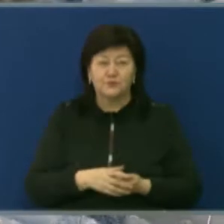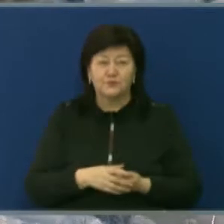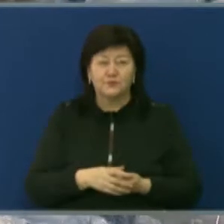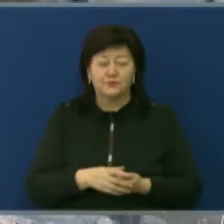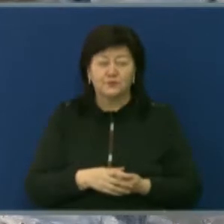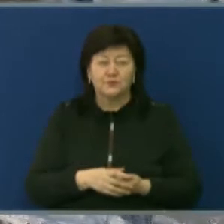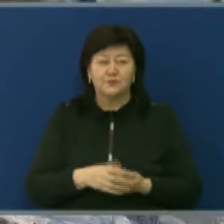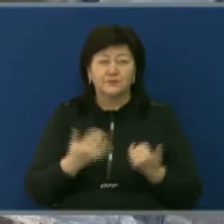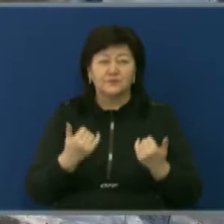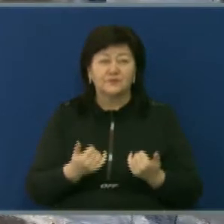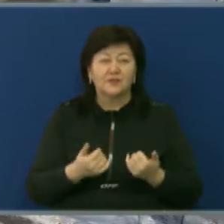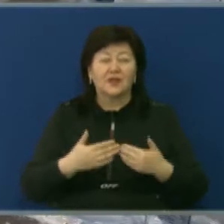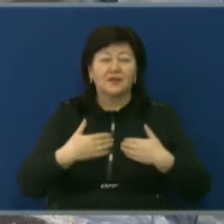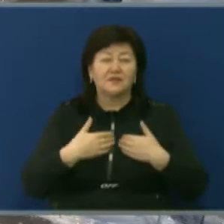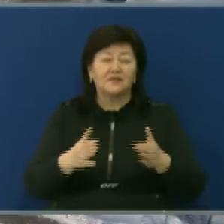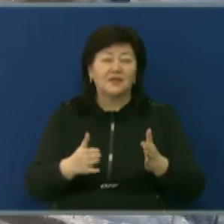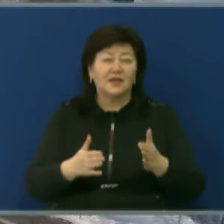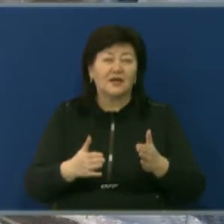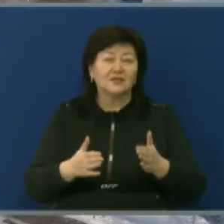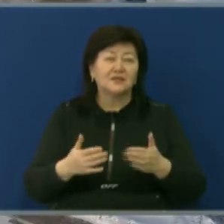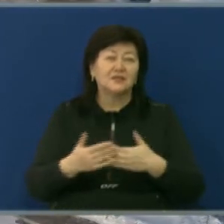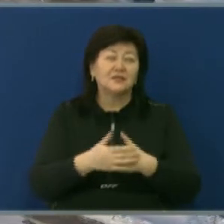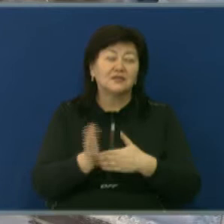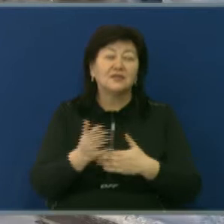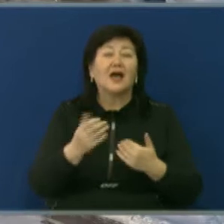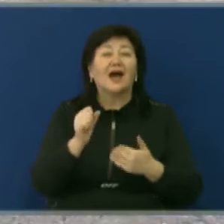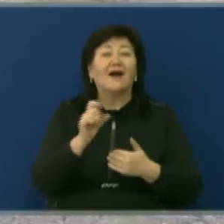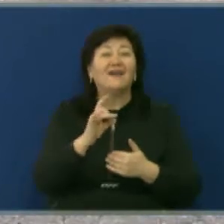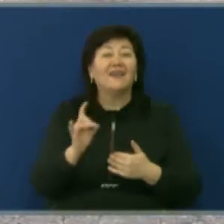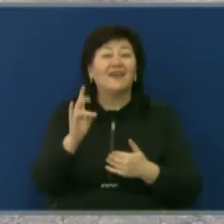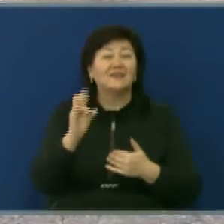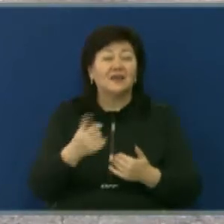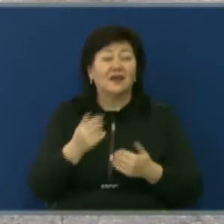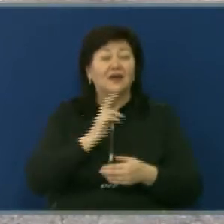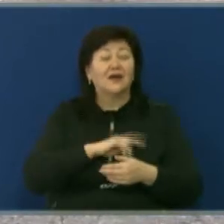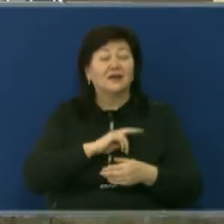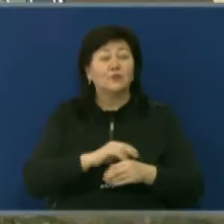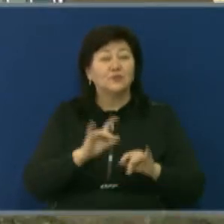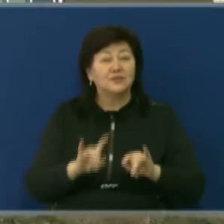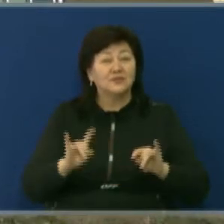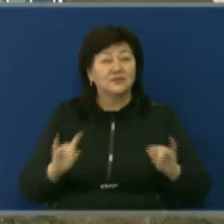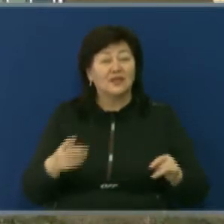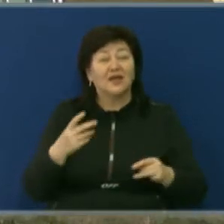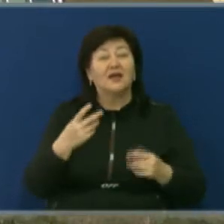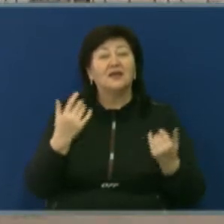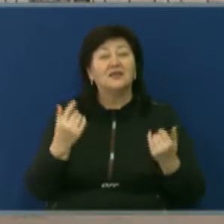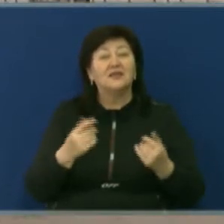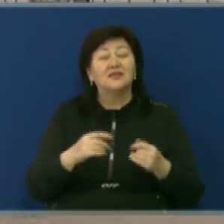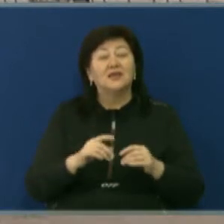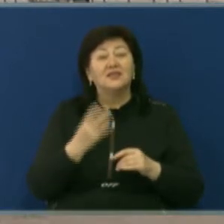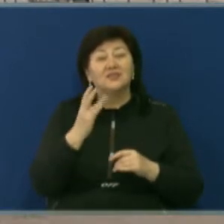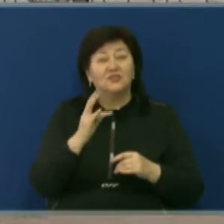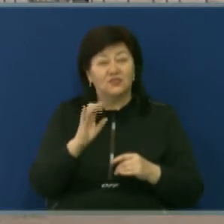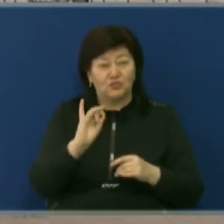жителей данного района свои двери уже открыл культурно-спортивный комплекс «Арена». Работает детский сад на 320 мест и президентская школа.